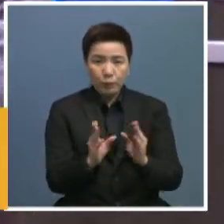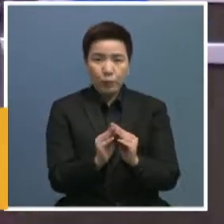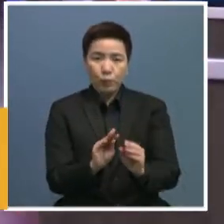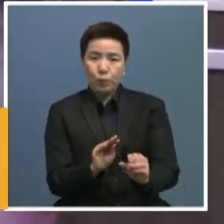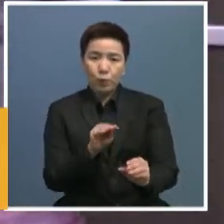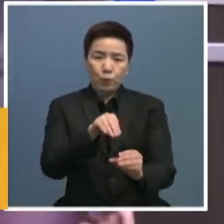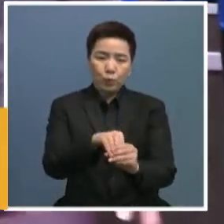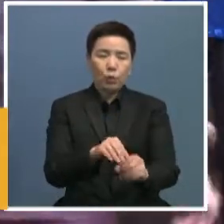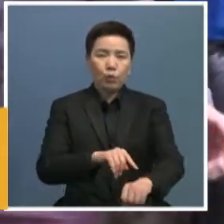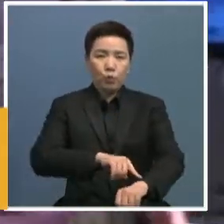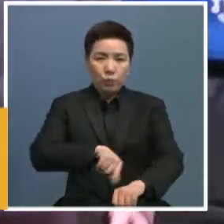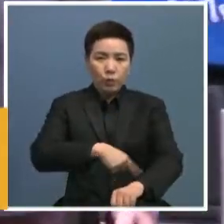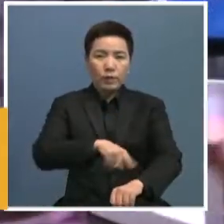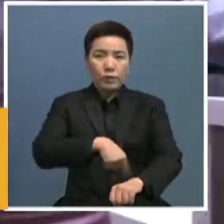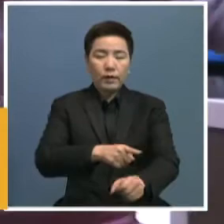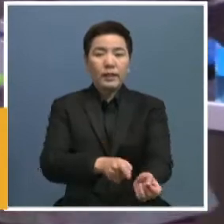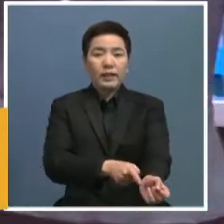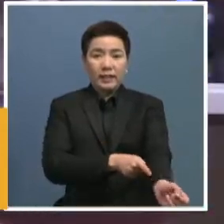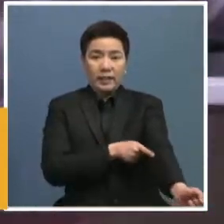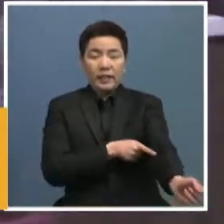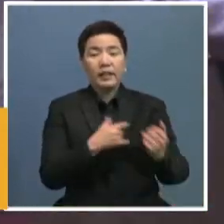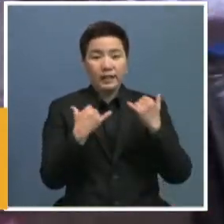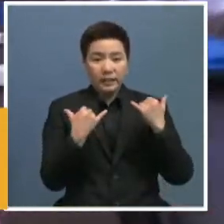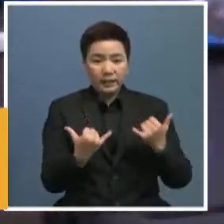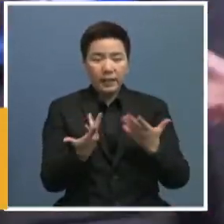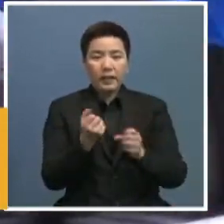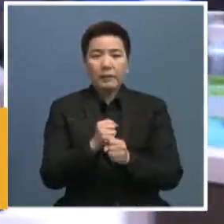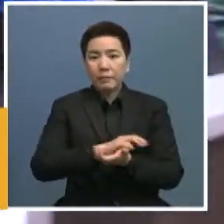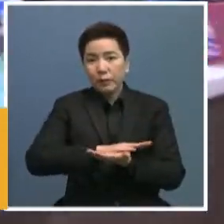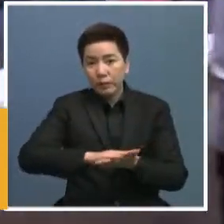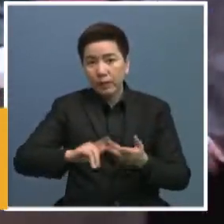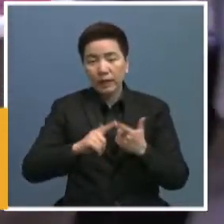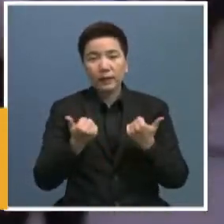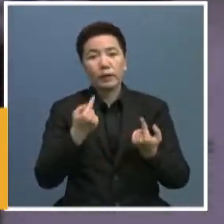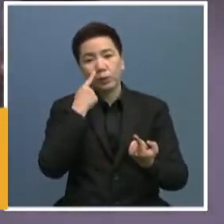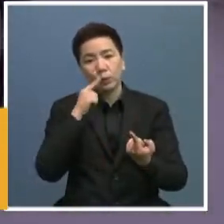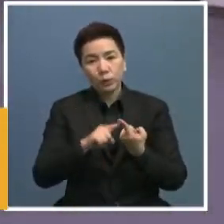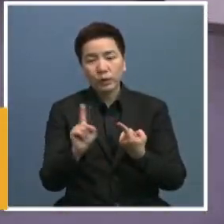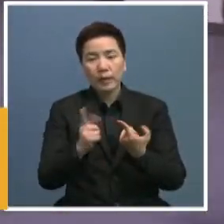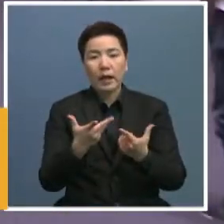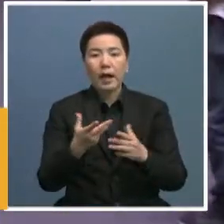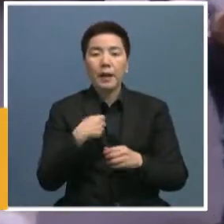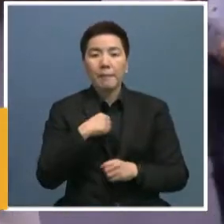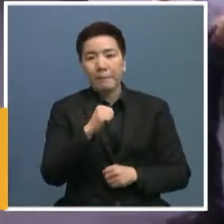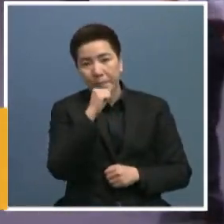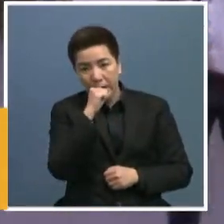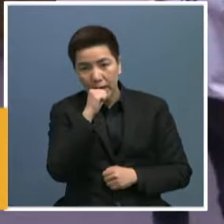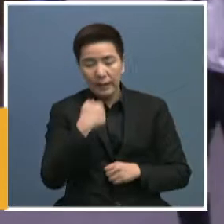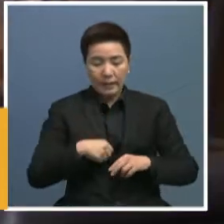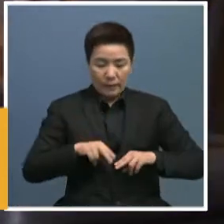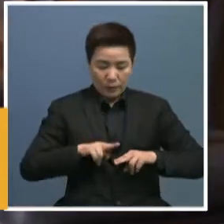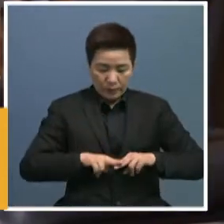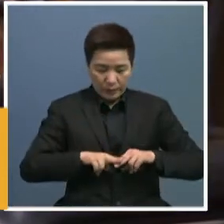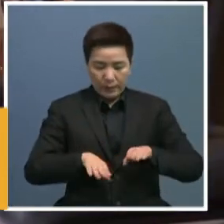ในห้องเนี่ยค่อนข้างจะนานทีเดียวนะคะโดยได้มีการบิ๊กคลีนนิ่งไม่ว่าจะเป็นเรื่องของการทำความสะอาดไมโครโฟนโต๊ะเก้าอี้